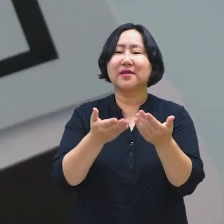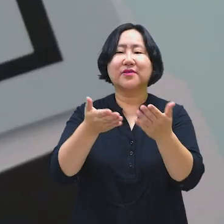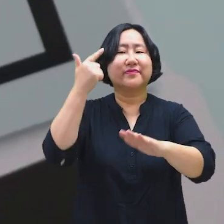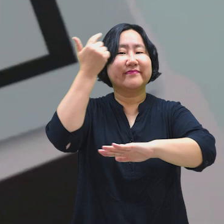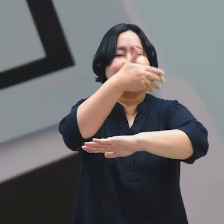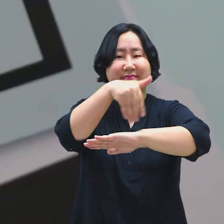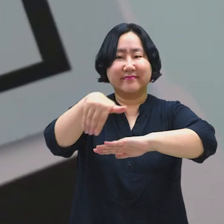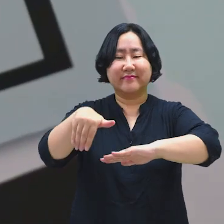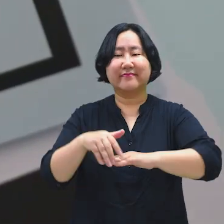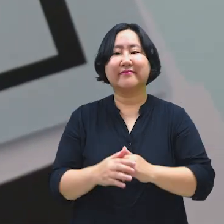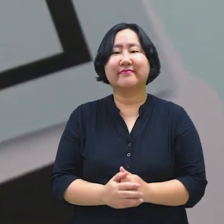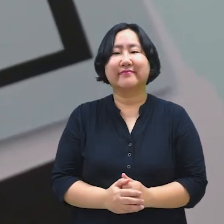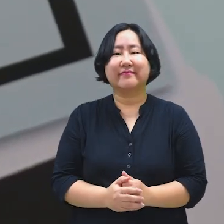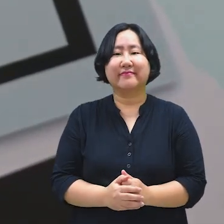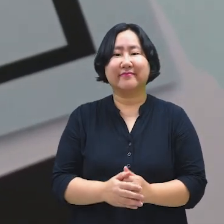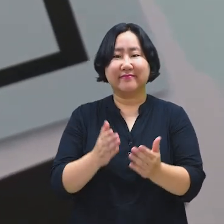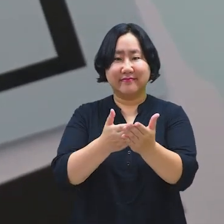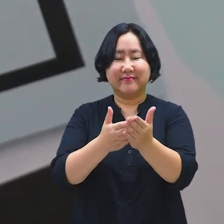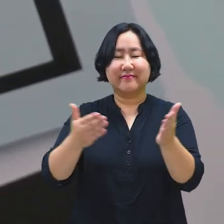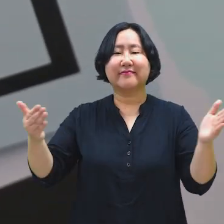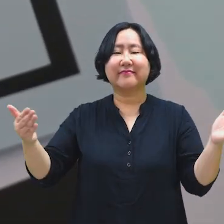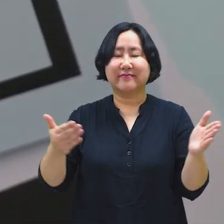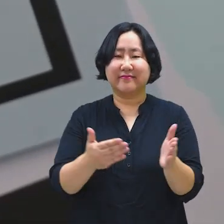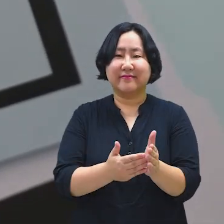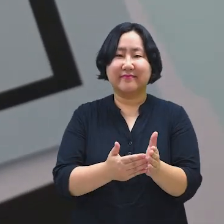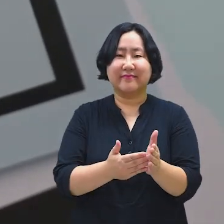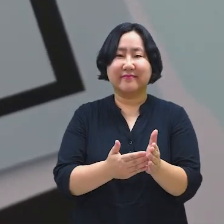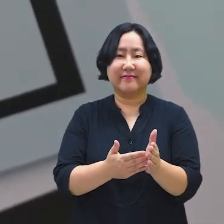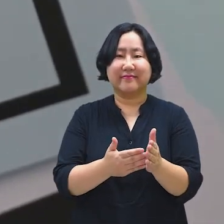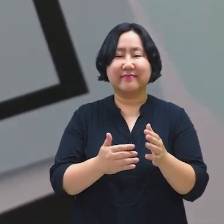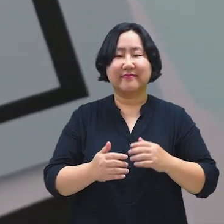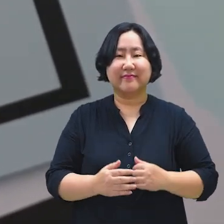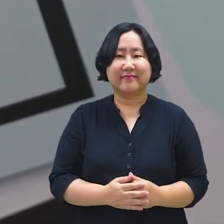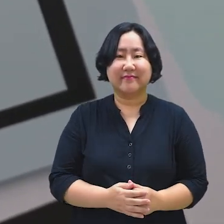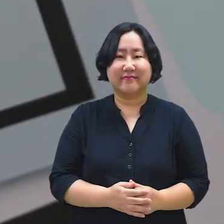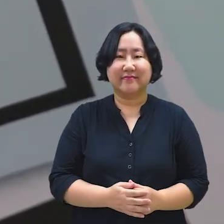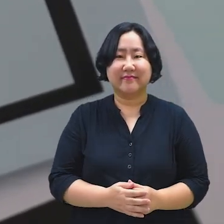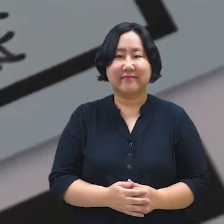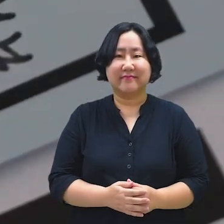제공할 예정입니다 지금까지 서귀포시에서 전해드렸습니다